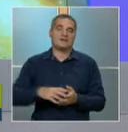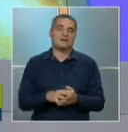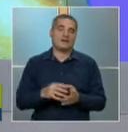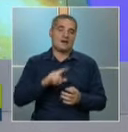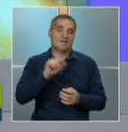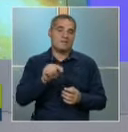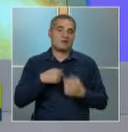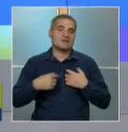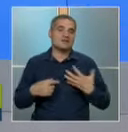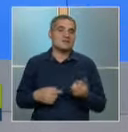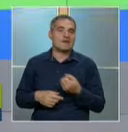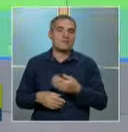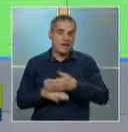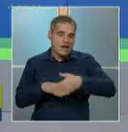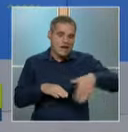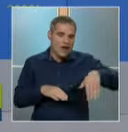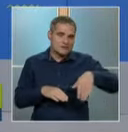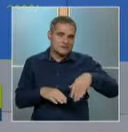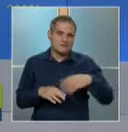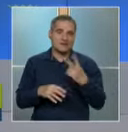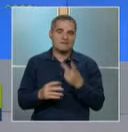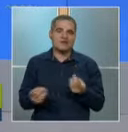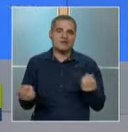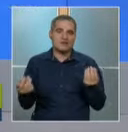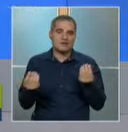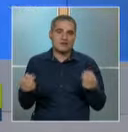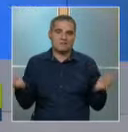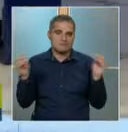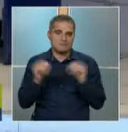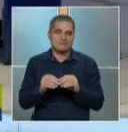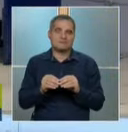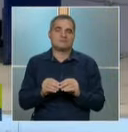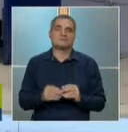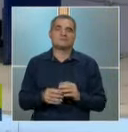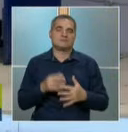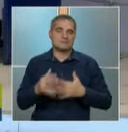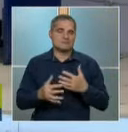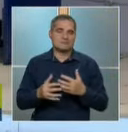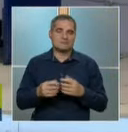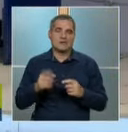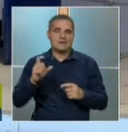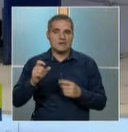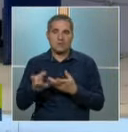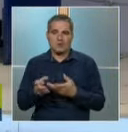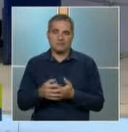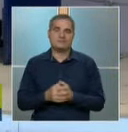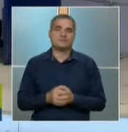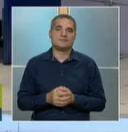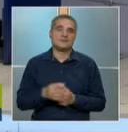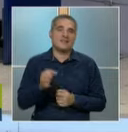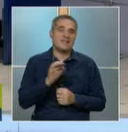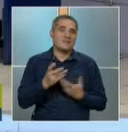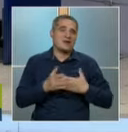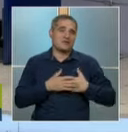всъщност ние да намираме границата и да съчетаваме и двете неща. Самуил? В действителност няма